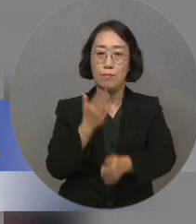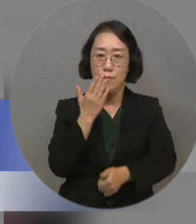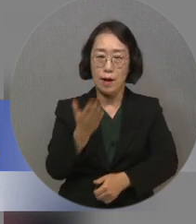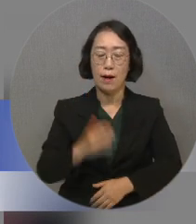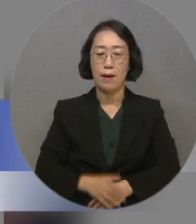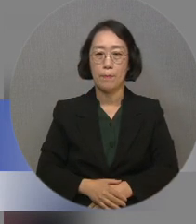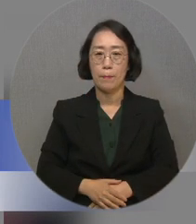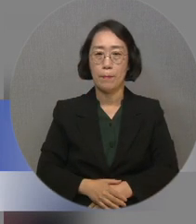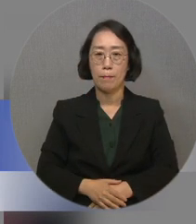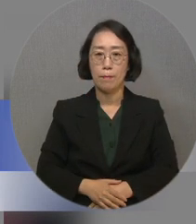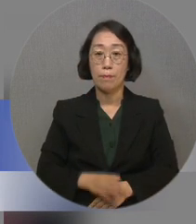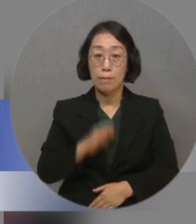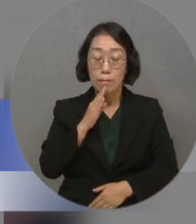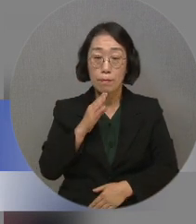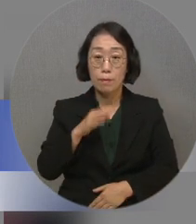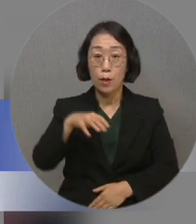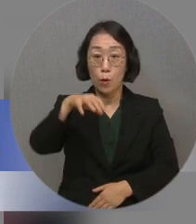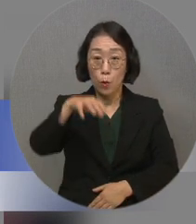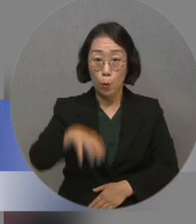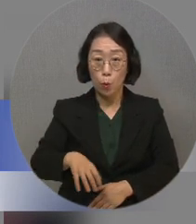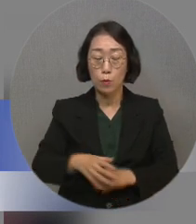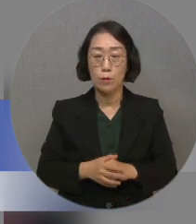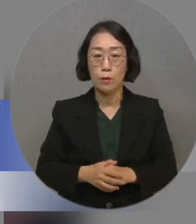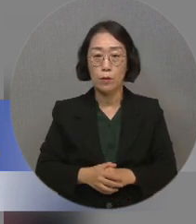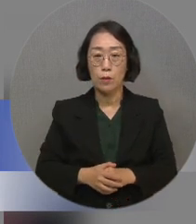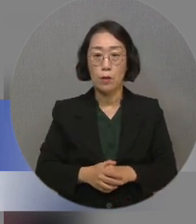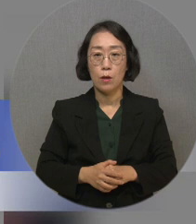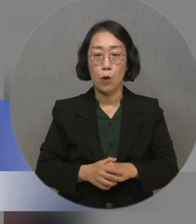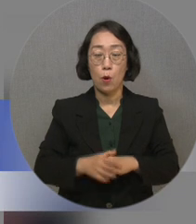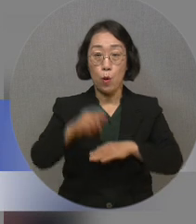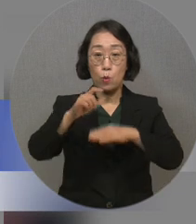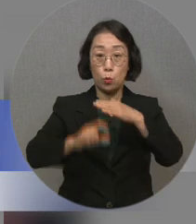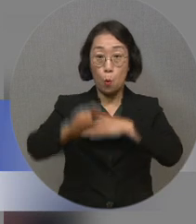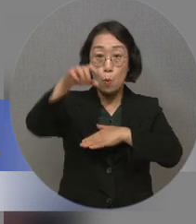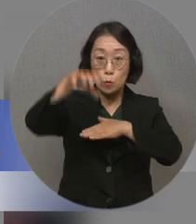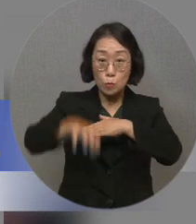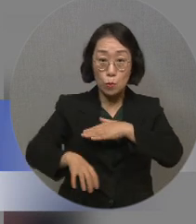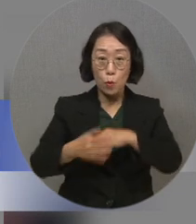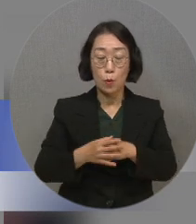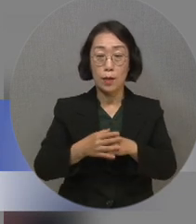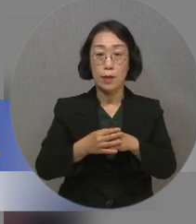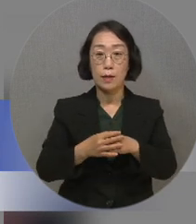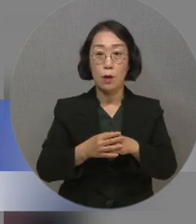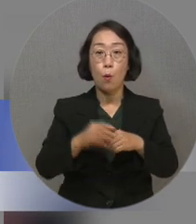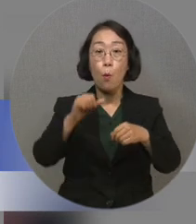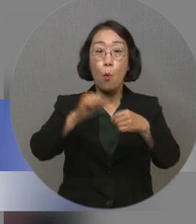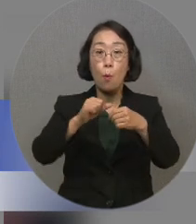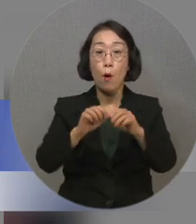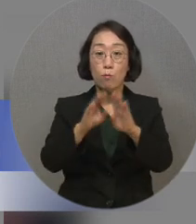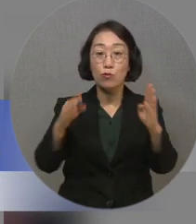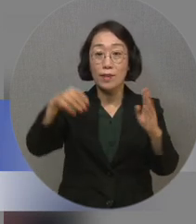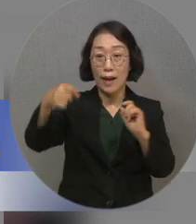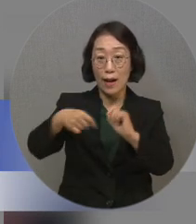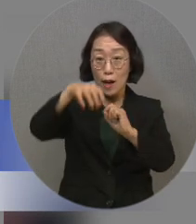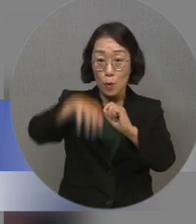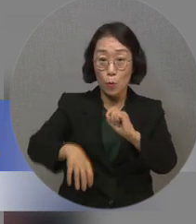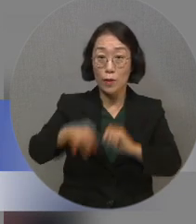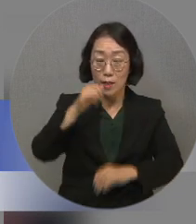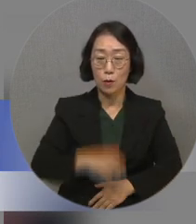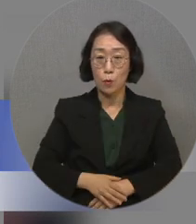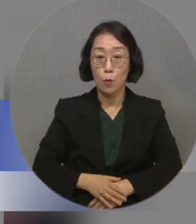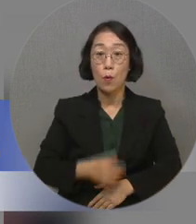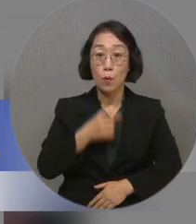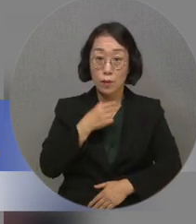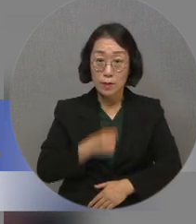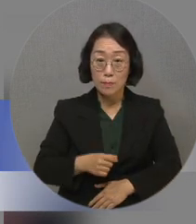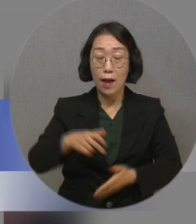제공합니다. 광명역점은 광명역 동편 1층 5번 출구 앞에 자리 잡고 있으며 이용을 원하는 고객은